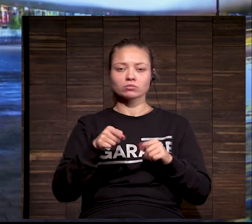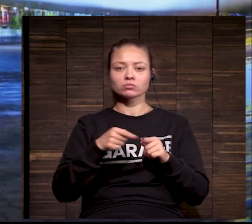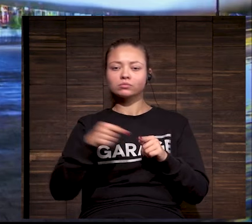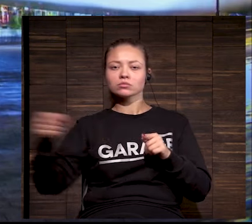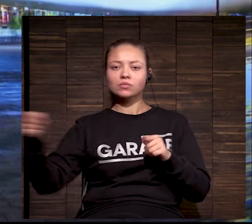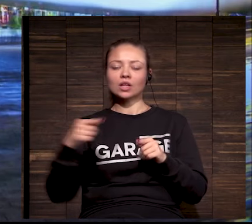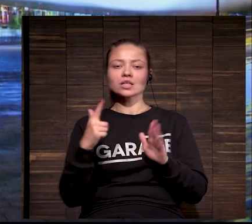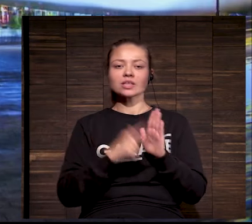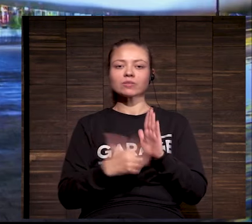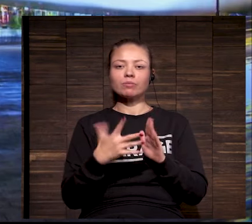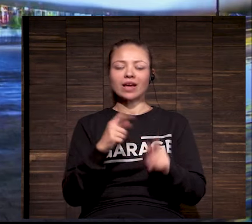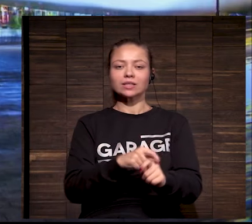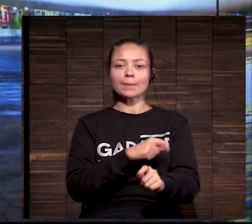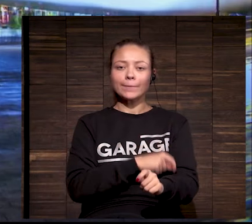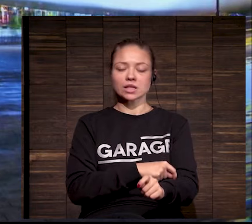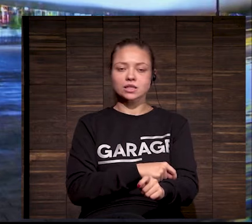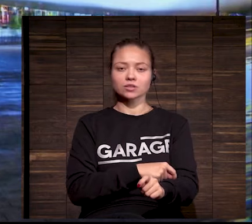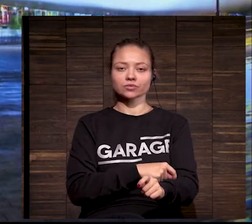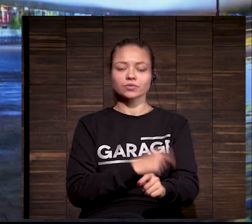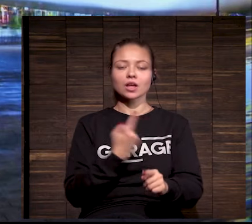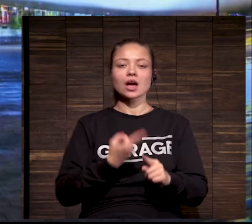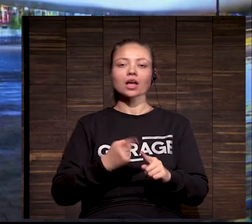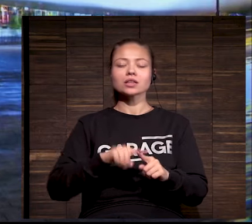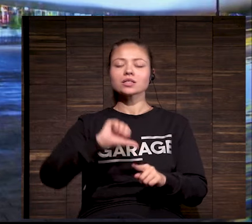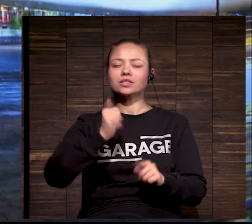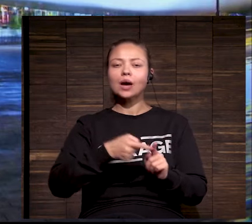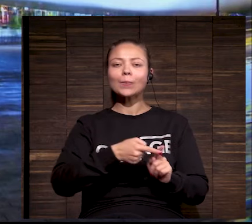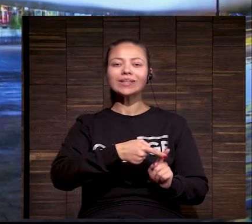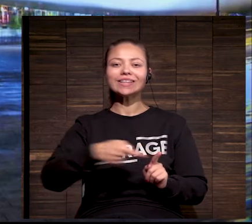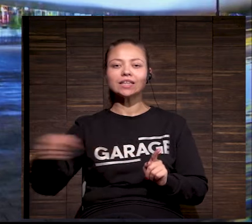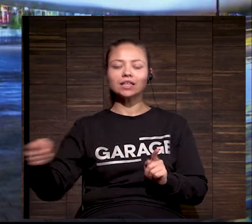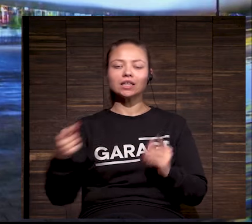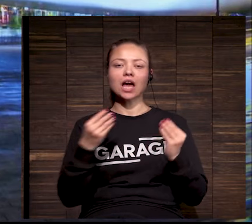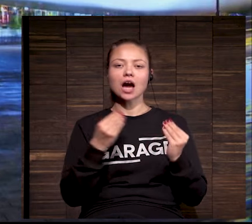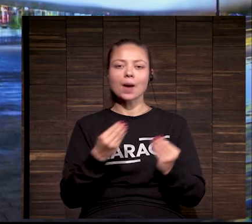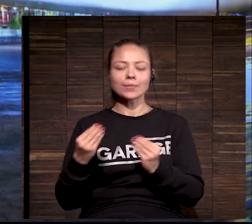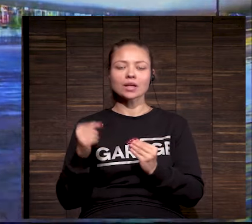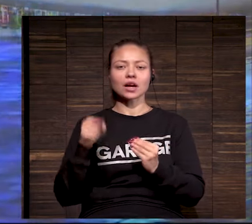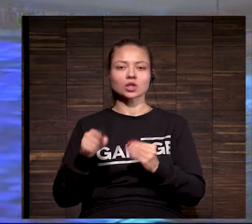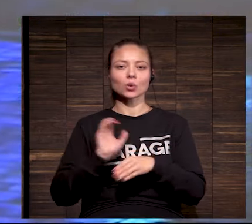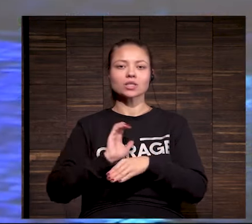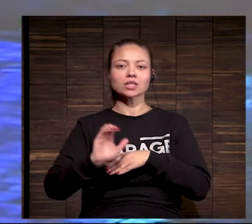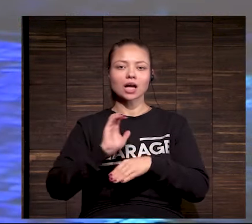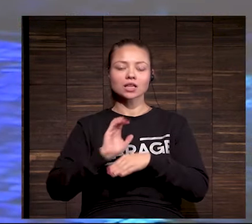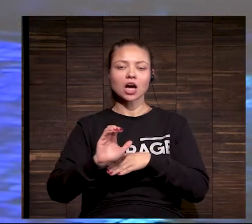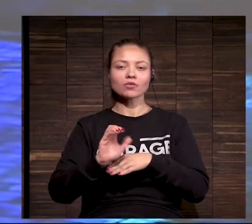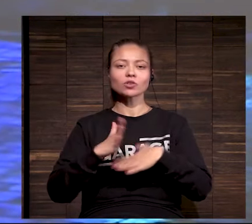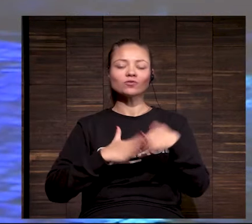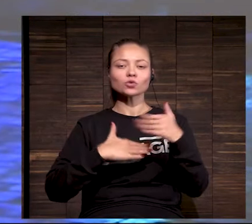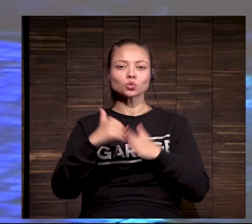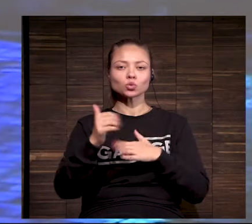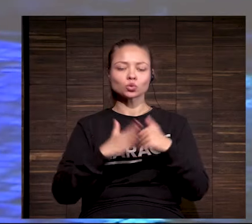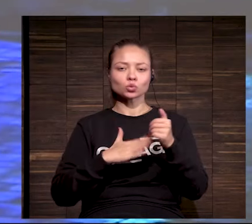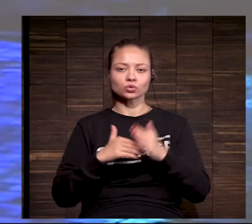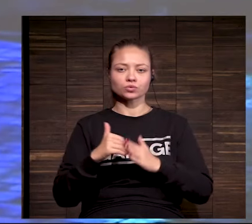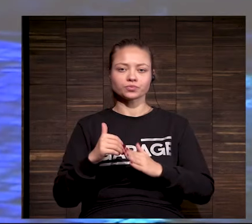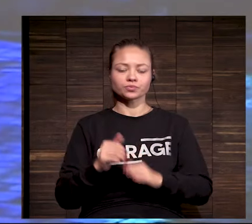75 метров это самый длинный объект которые изготавливают вручную